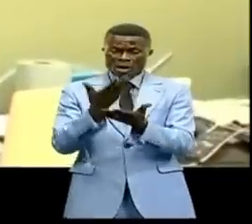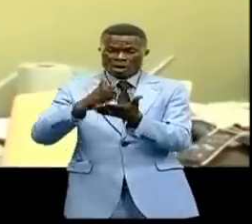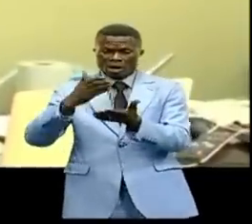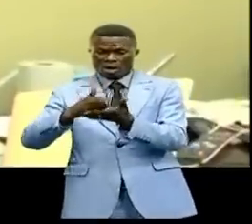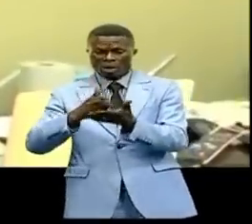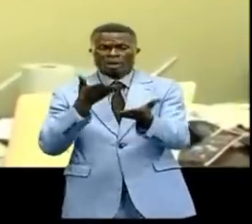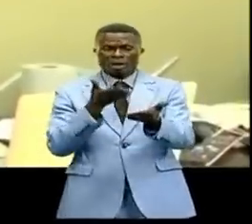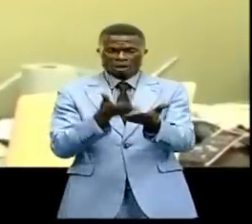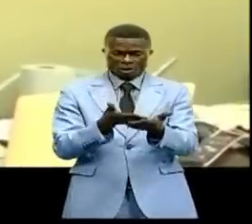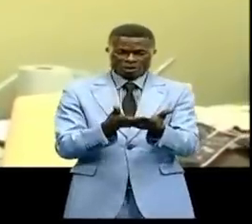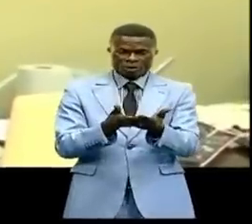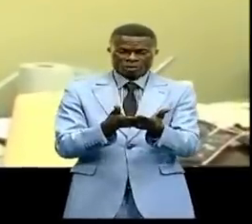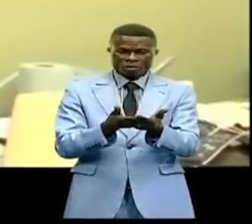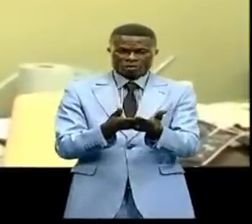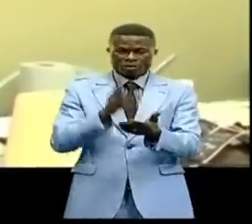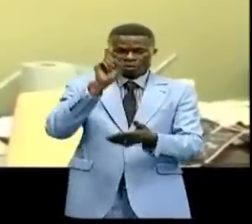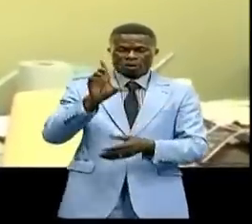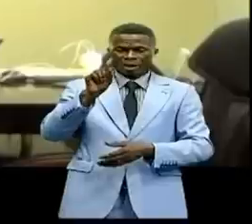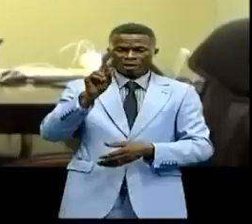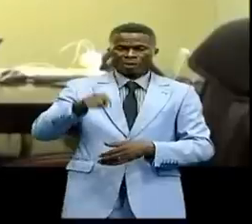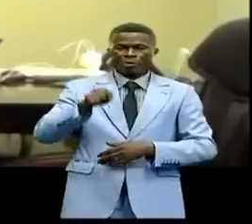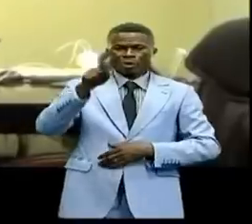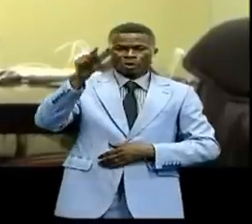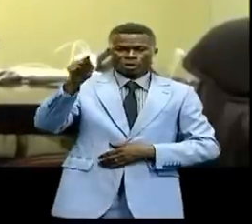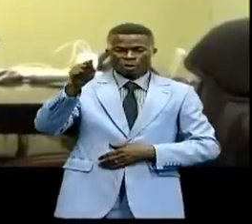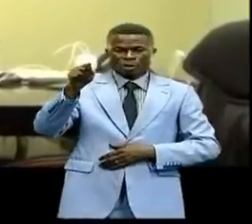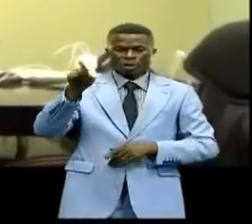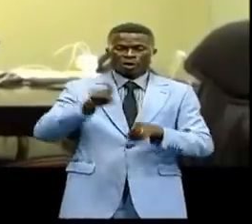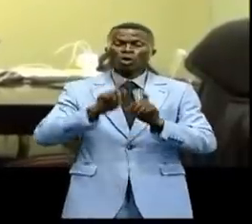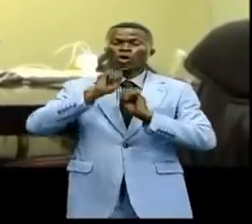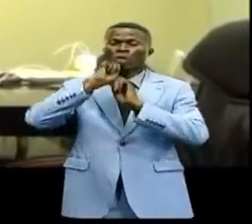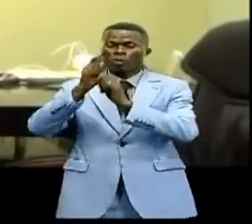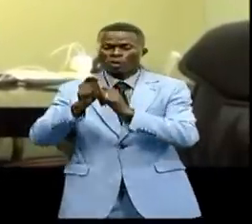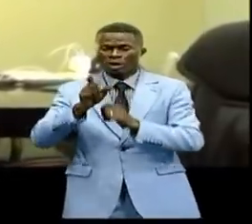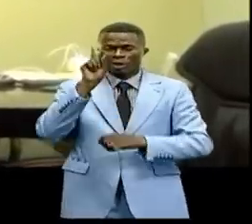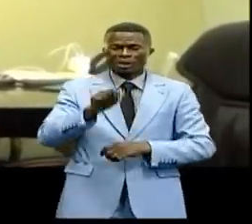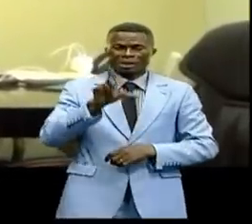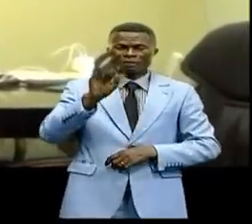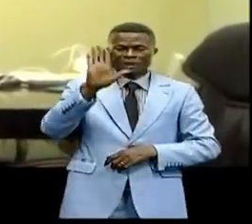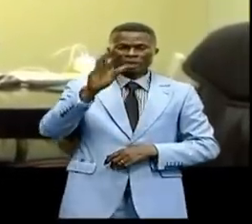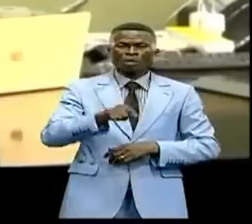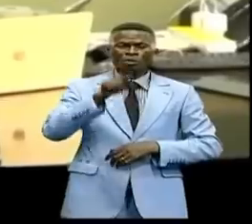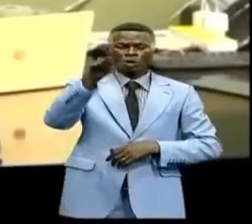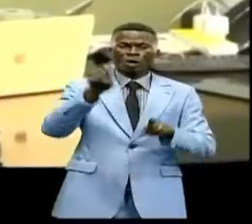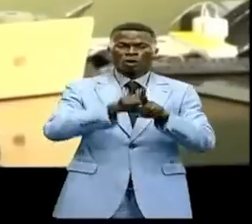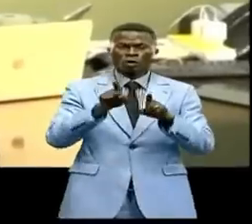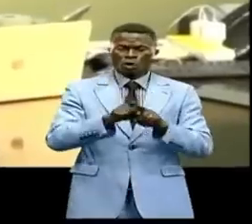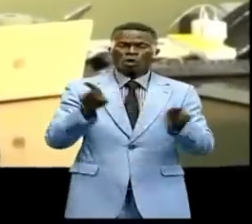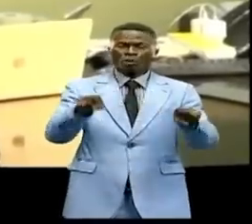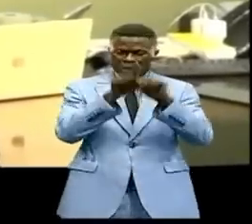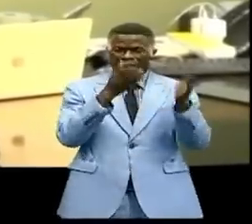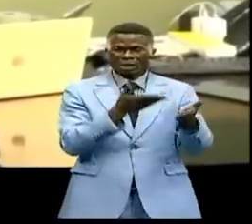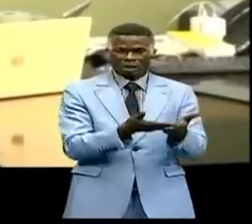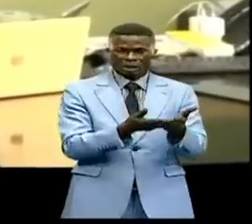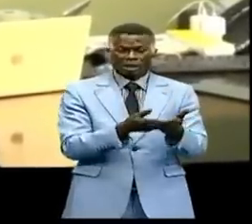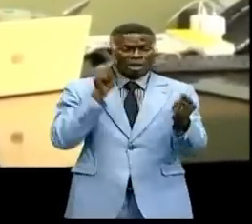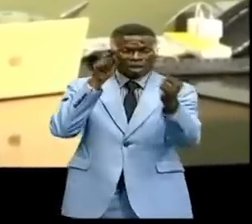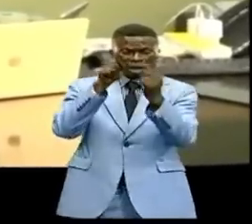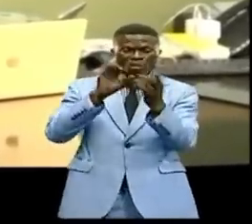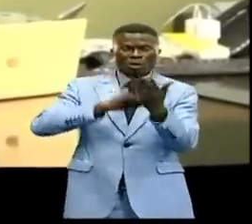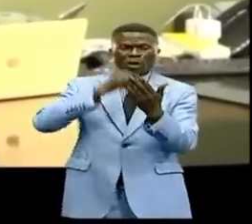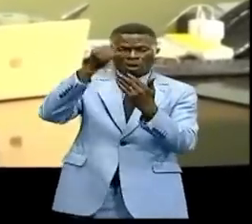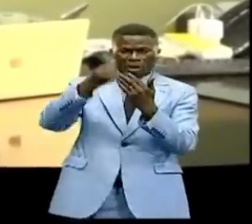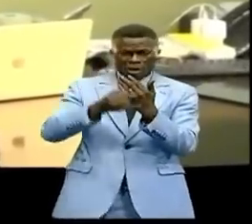la manière suivante, 125 millions sous forme de dons et 125 millions sous forme de crédits. L'objectif du